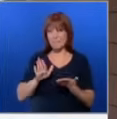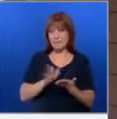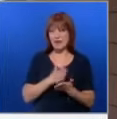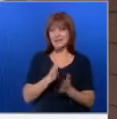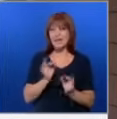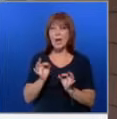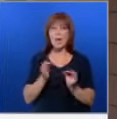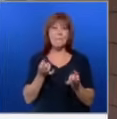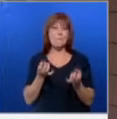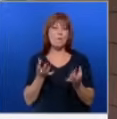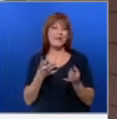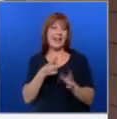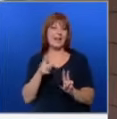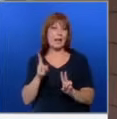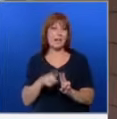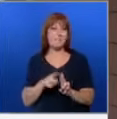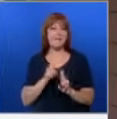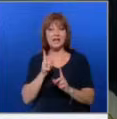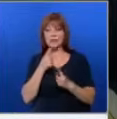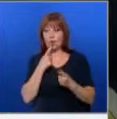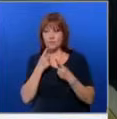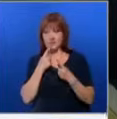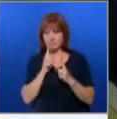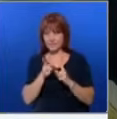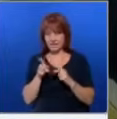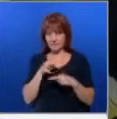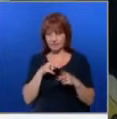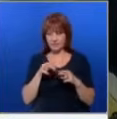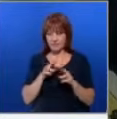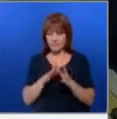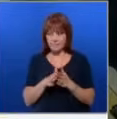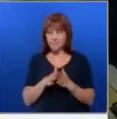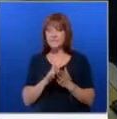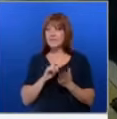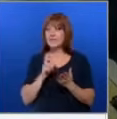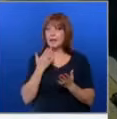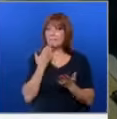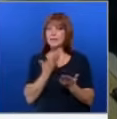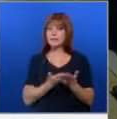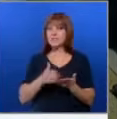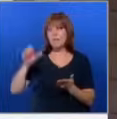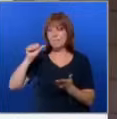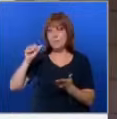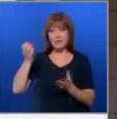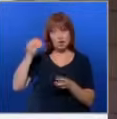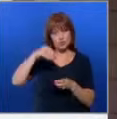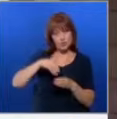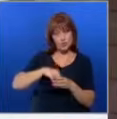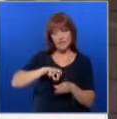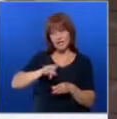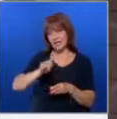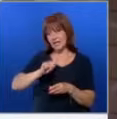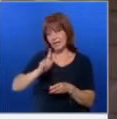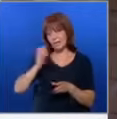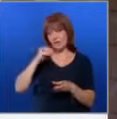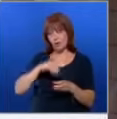Пеевски, ние трябва да обсъдим дали то трябва да бъде търсено. Не предпоставяме партиите, които биха участвали или които не биха участвали.